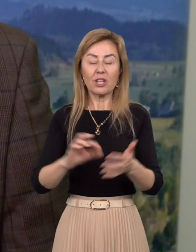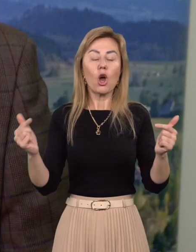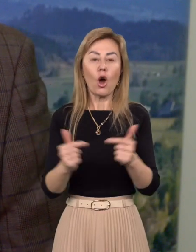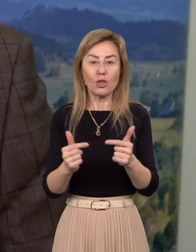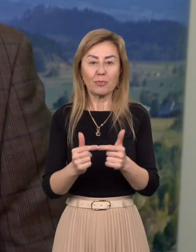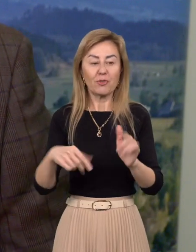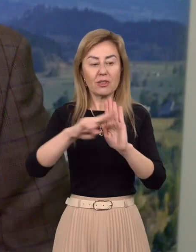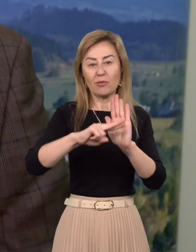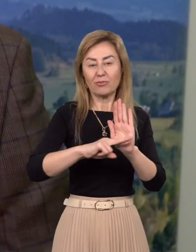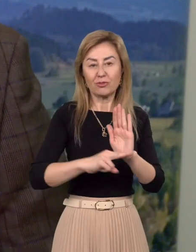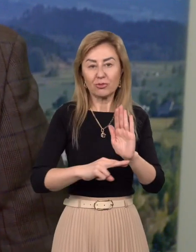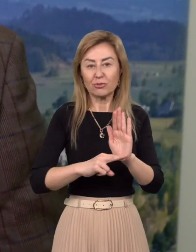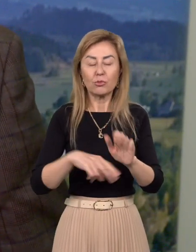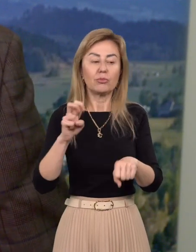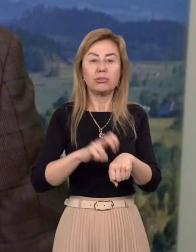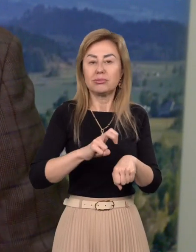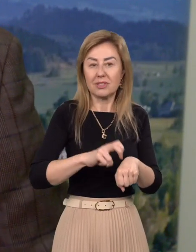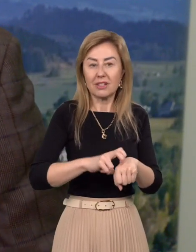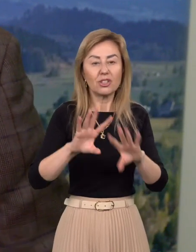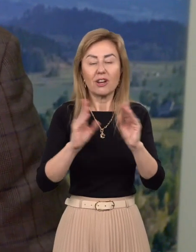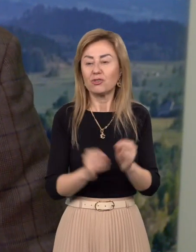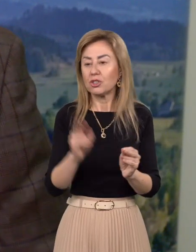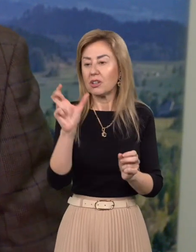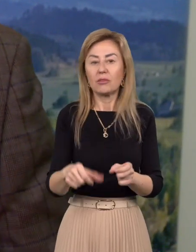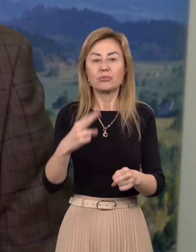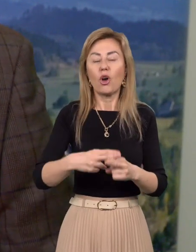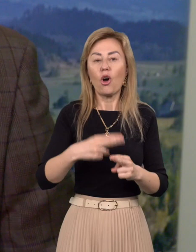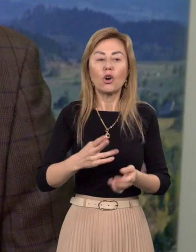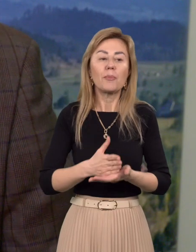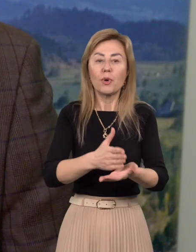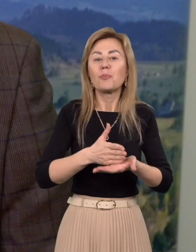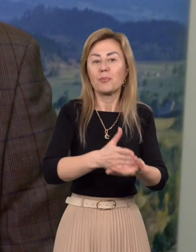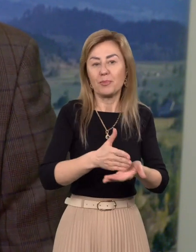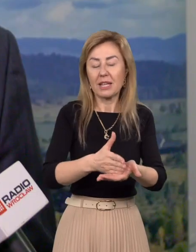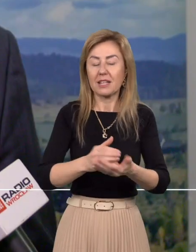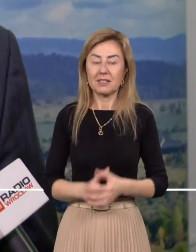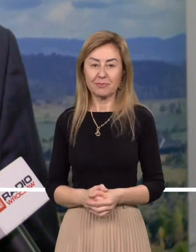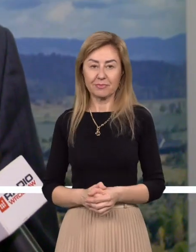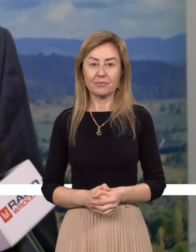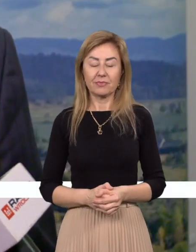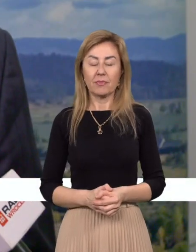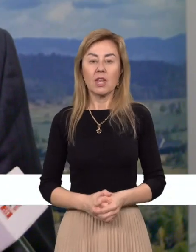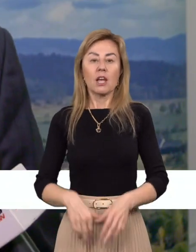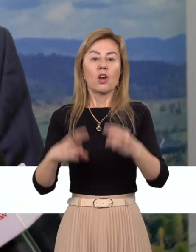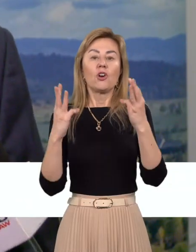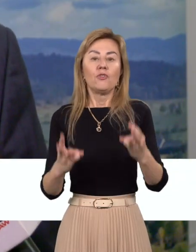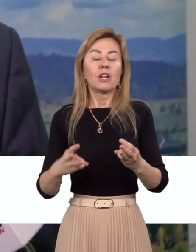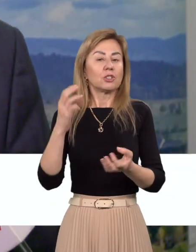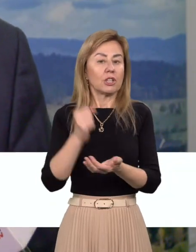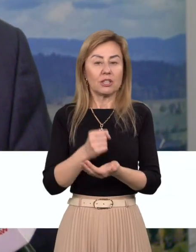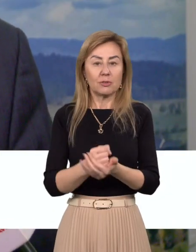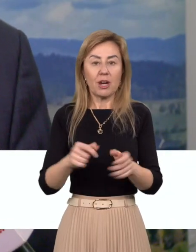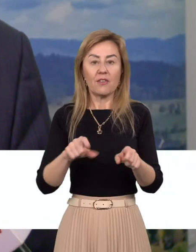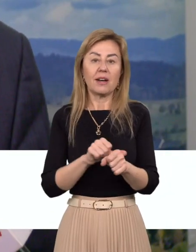odpowiednich warunków leczenia pacjentów, leczenia mieszkańców całego regionu jeleniogórskiego. Ogromną rolę też przywiązujemy